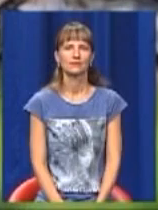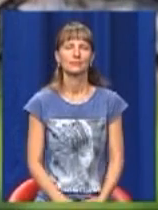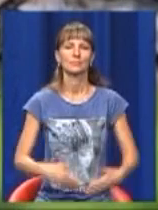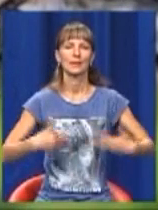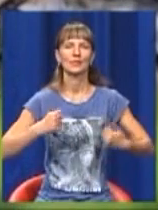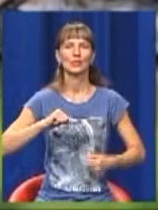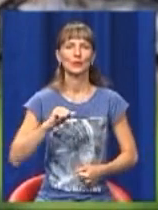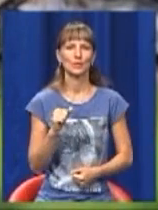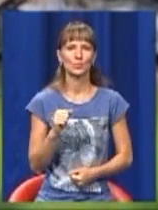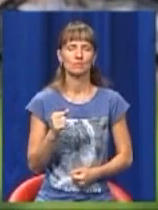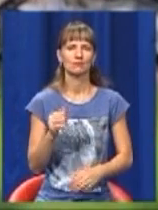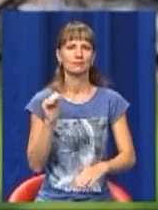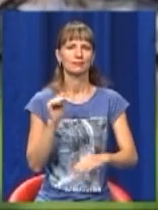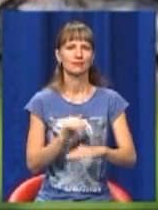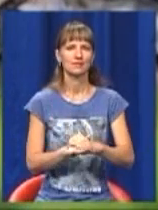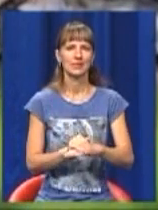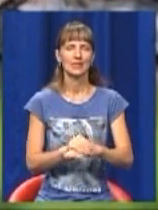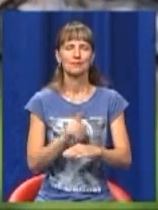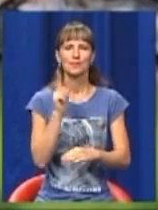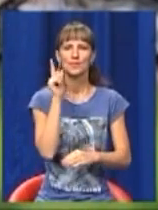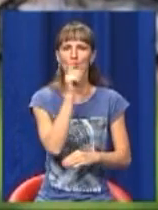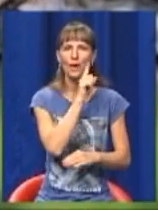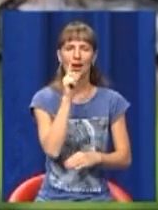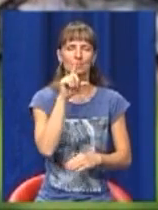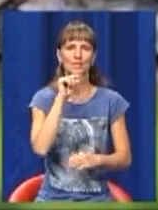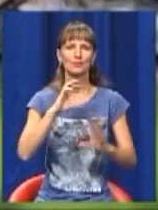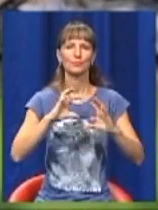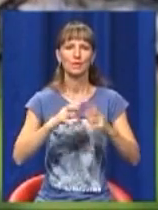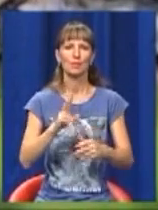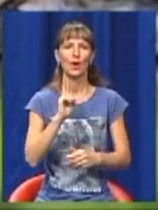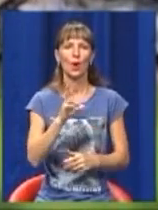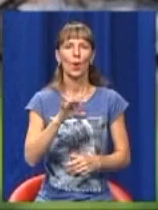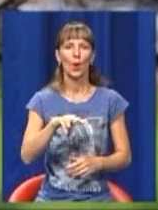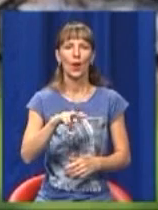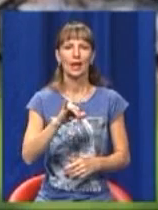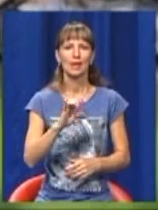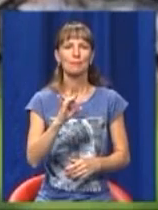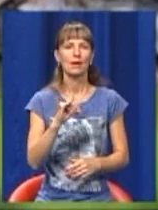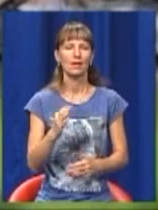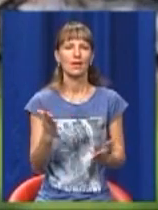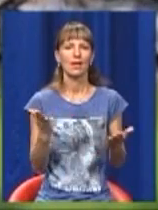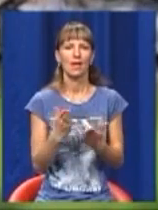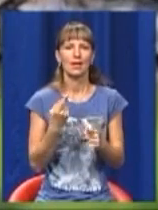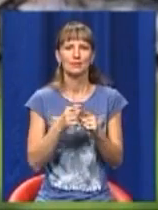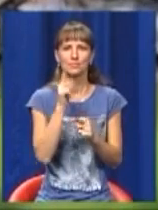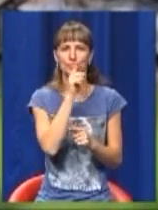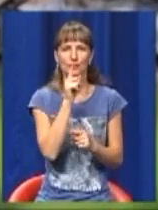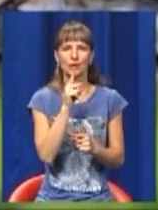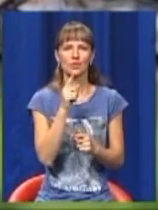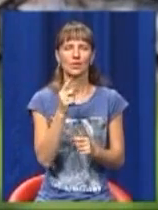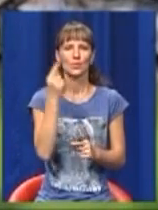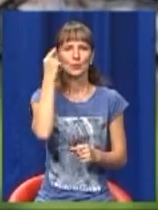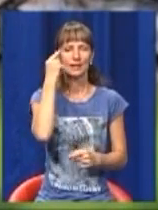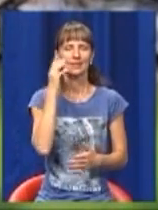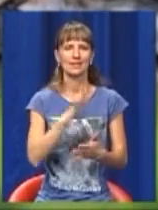Привіт, друзі! Виявляється, наймініатюрніші пташки у світі – колібрі. Як живуть ці крохи, дізнайтеся